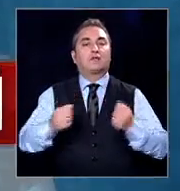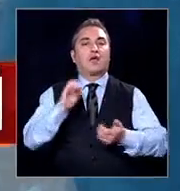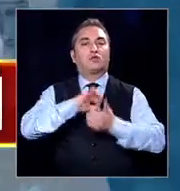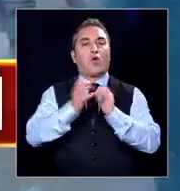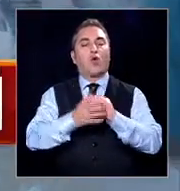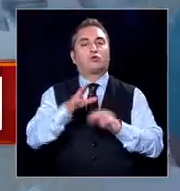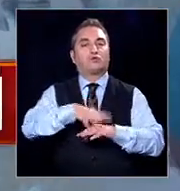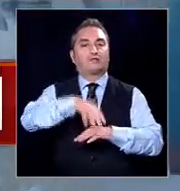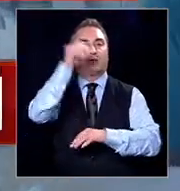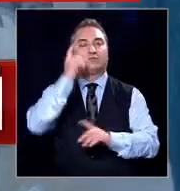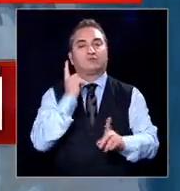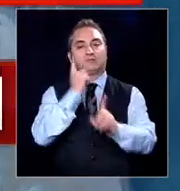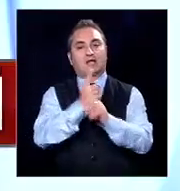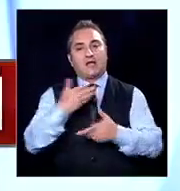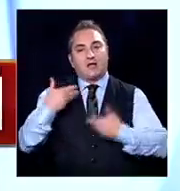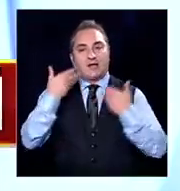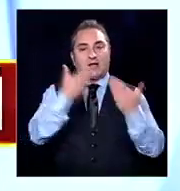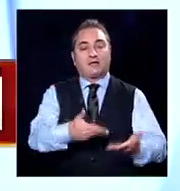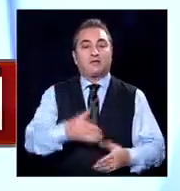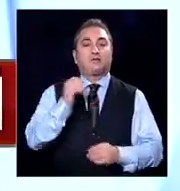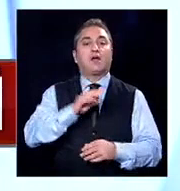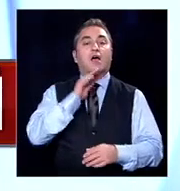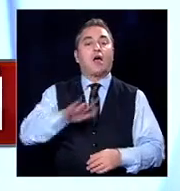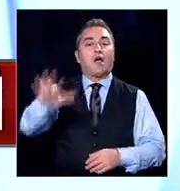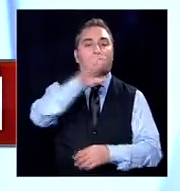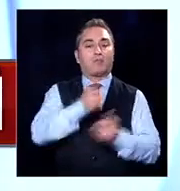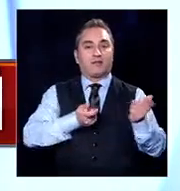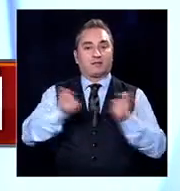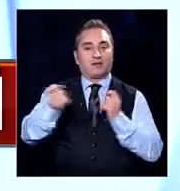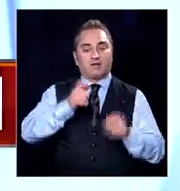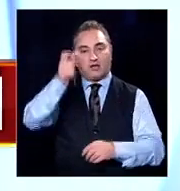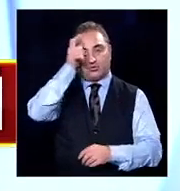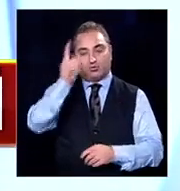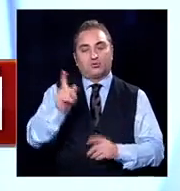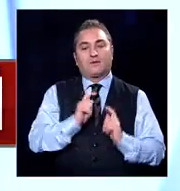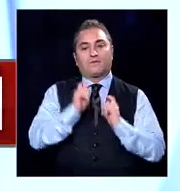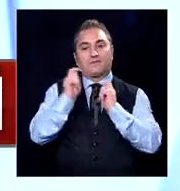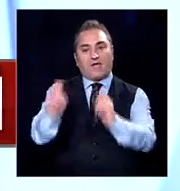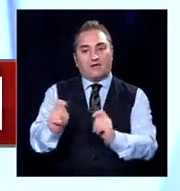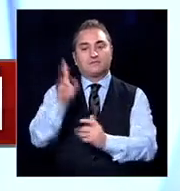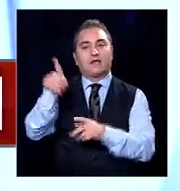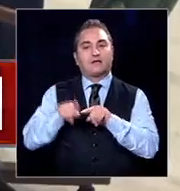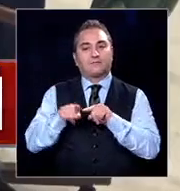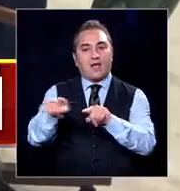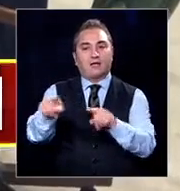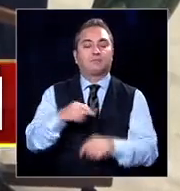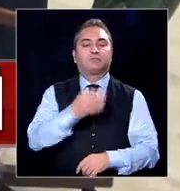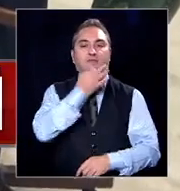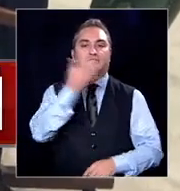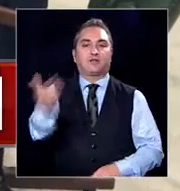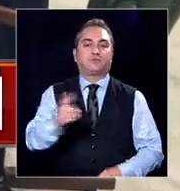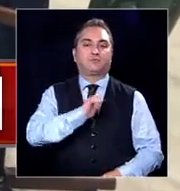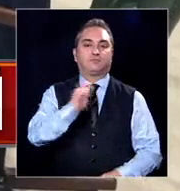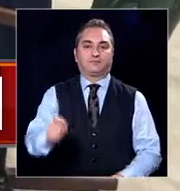temsilcisine anlattı. Örgütün Avrupa direktöründen de Türkiye'ye tavsiyeleri izlediği için teşekkür geldi. Her geçen